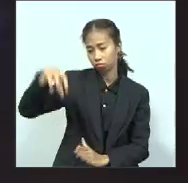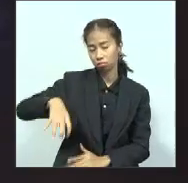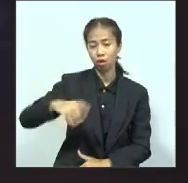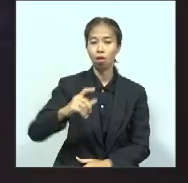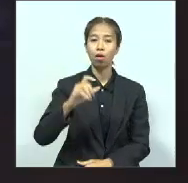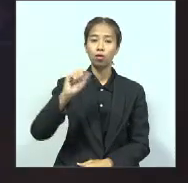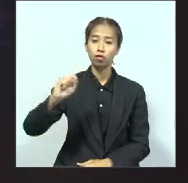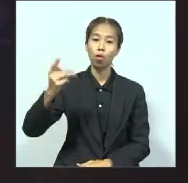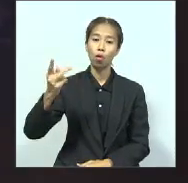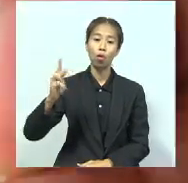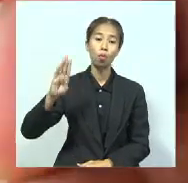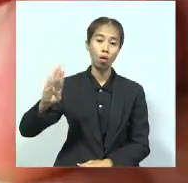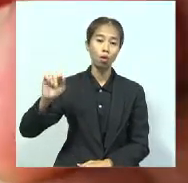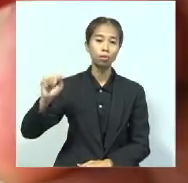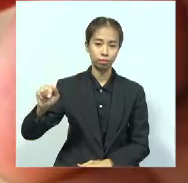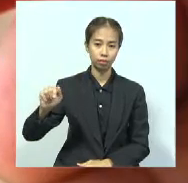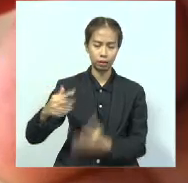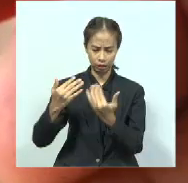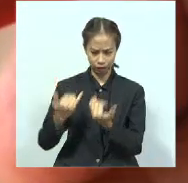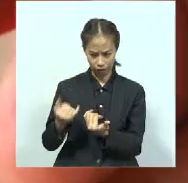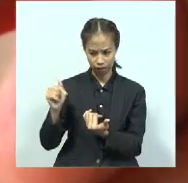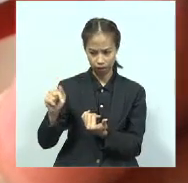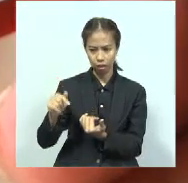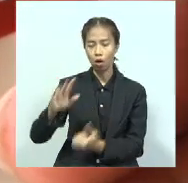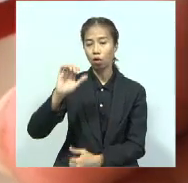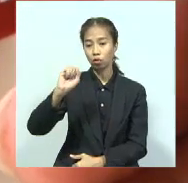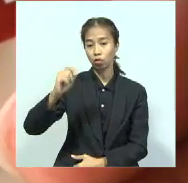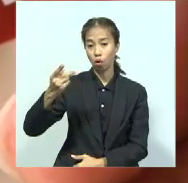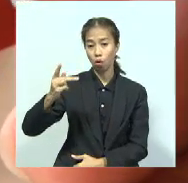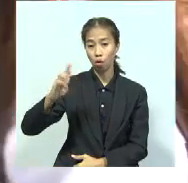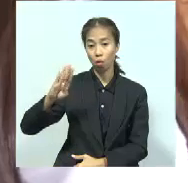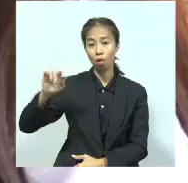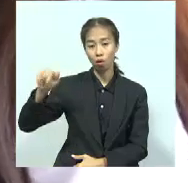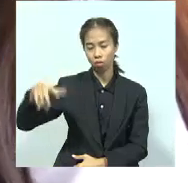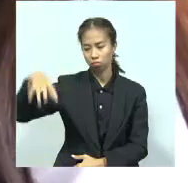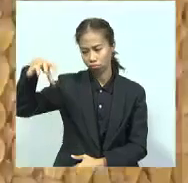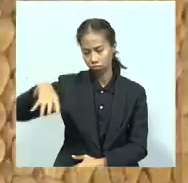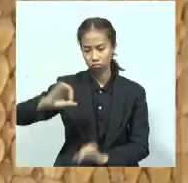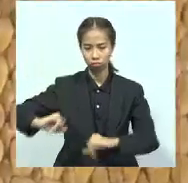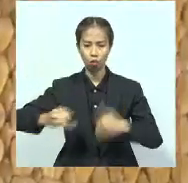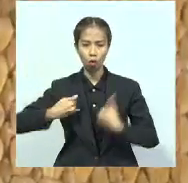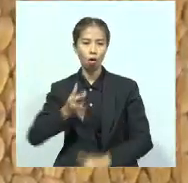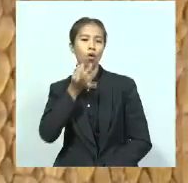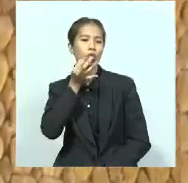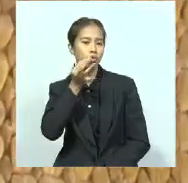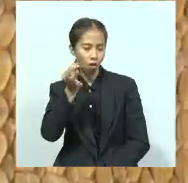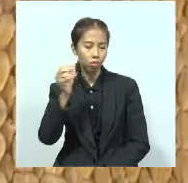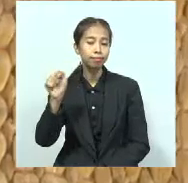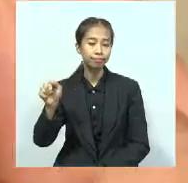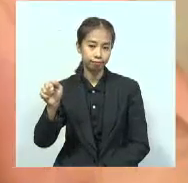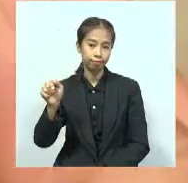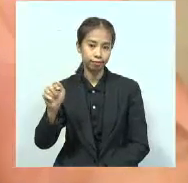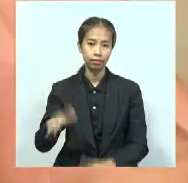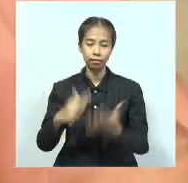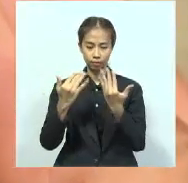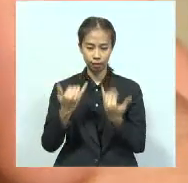ริโภคหรือว่าสคบมากกว่าเพราะฉะนั้นต้องให้สคบเป็นเจ้าทุกข์ดำเนินการแจ้งความดำเนินคดีนะครับซึ่งทางสำนักง